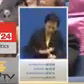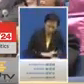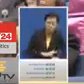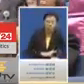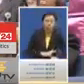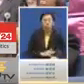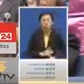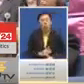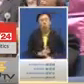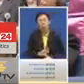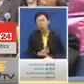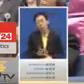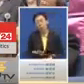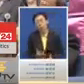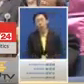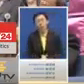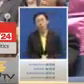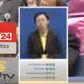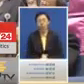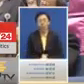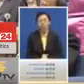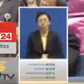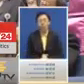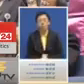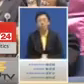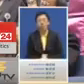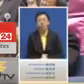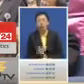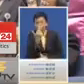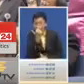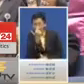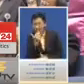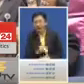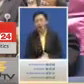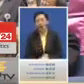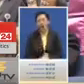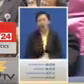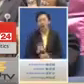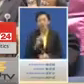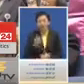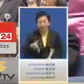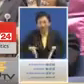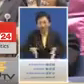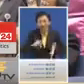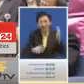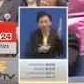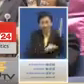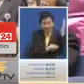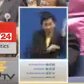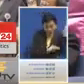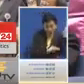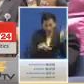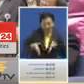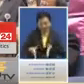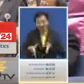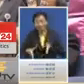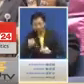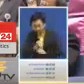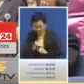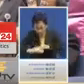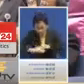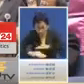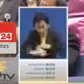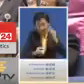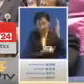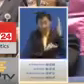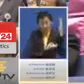จะเหลือไหมนี่ท่านครับท่านดูเหมือนดีนะท่านจะมีพาราซอยถนนพาราซอยเหมือนกับดีคือไปเอาย